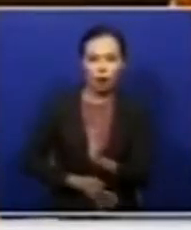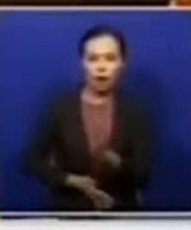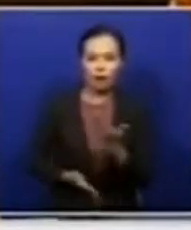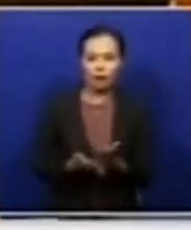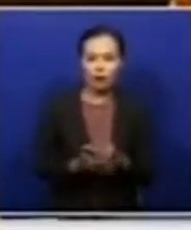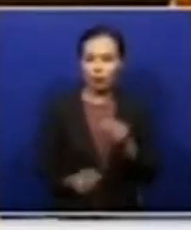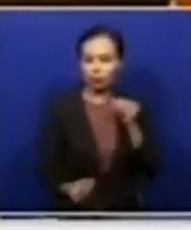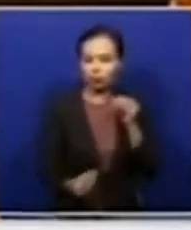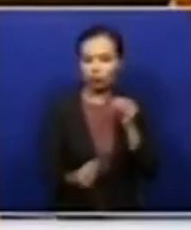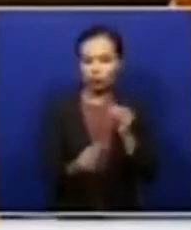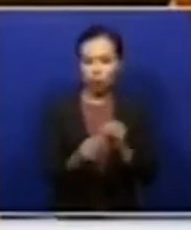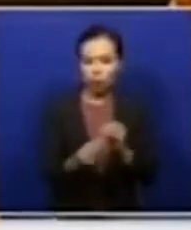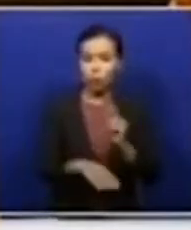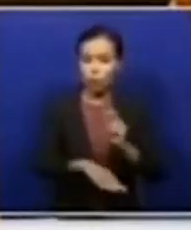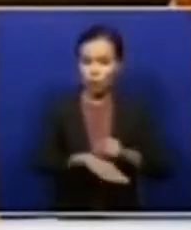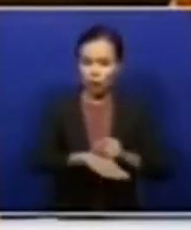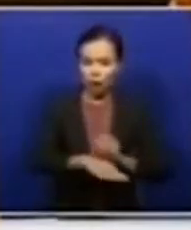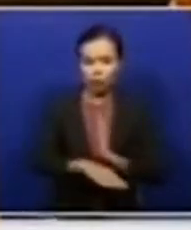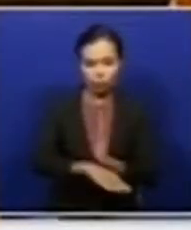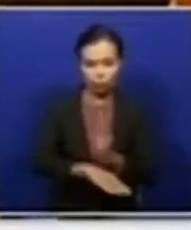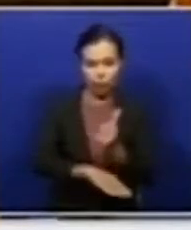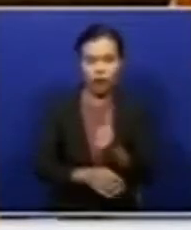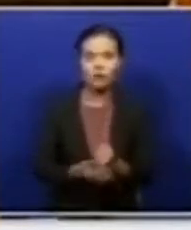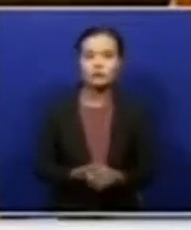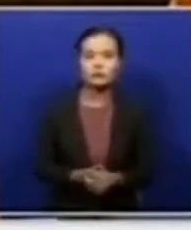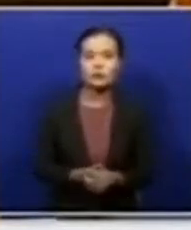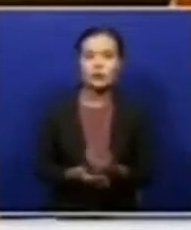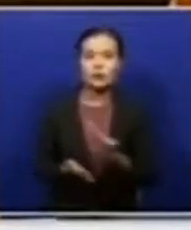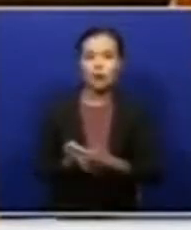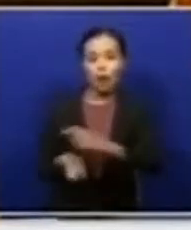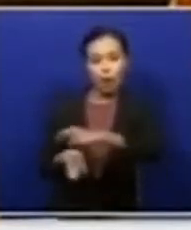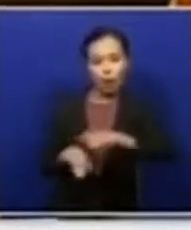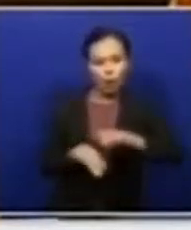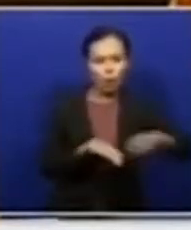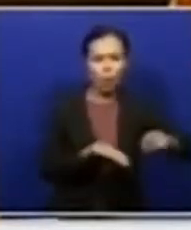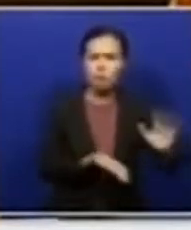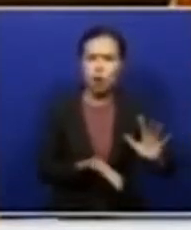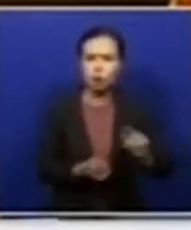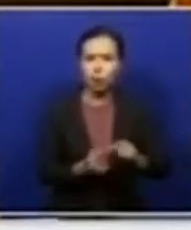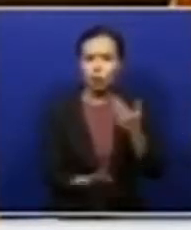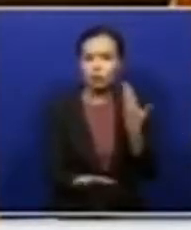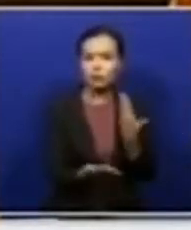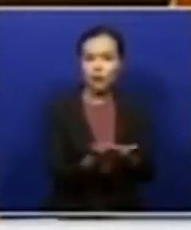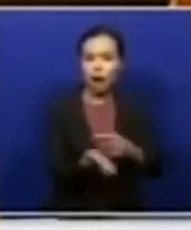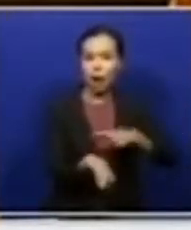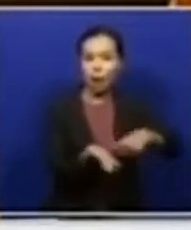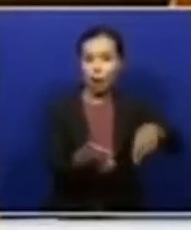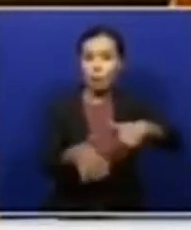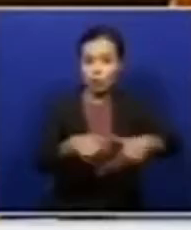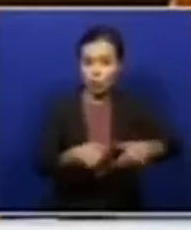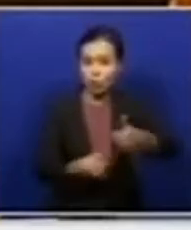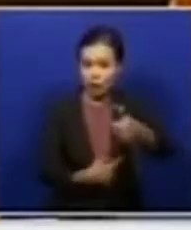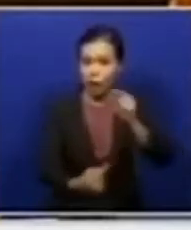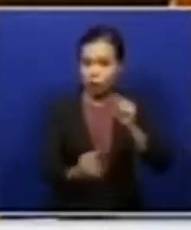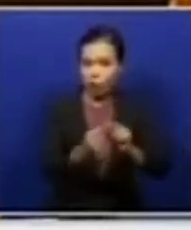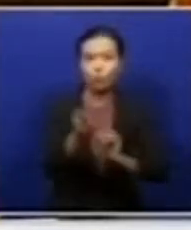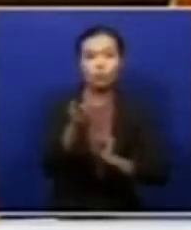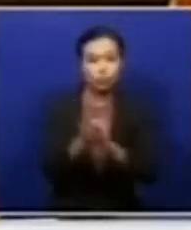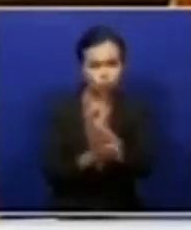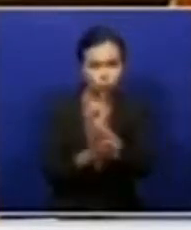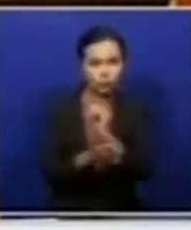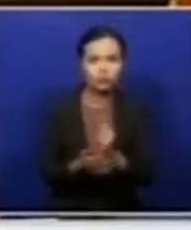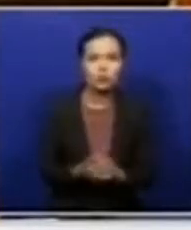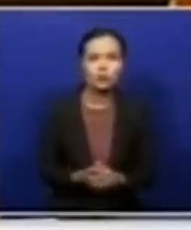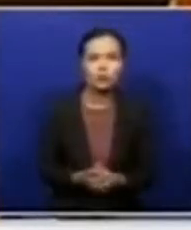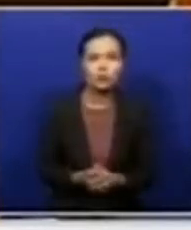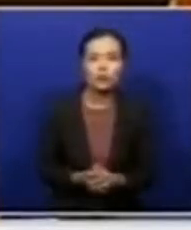าแน่นอนครับไม่ผ่านคนกลางครับก็คือประชาชนได้เงินแล้วก็คือถูกต้องก็คือให้ไปร้